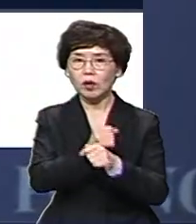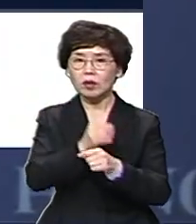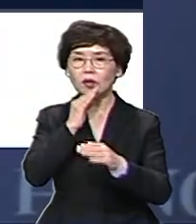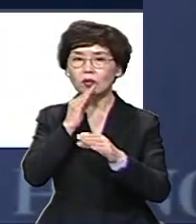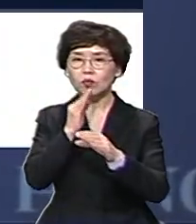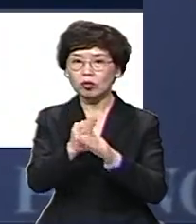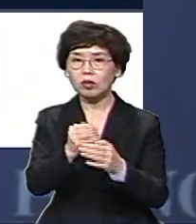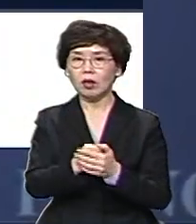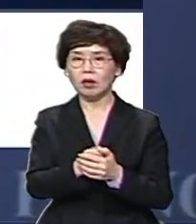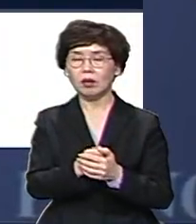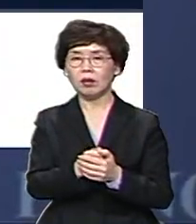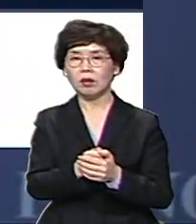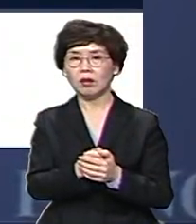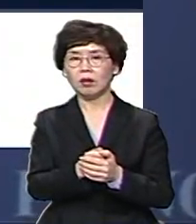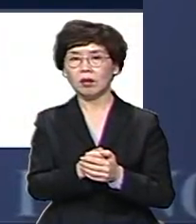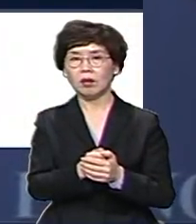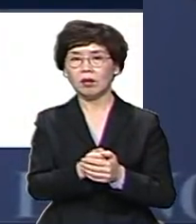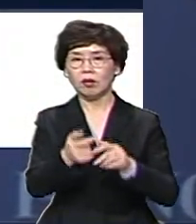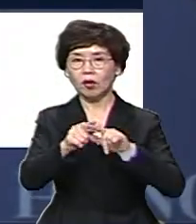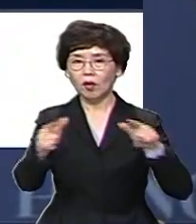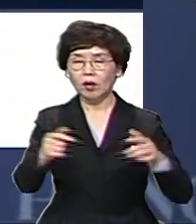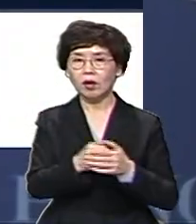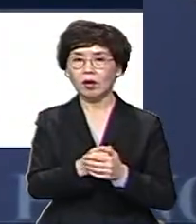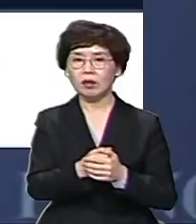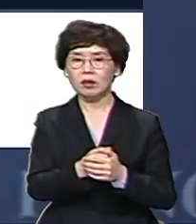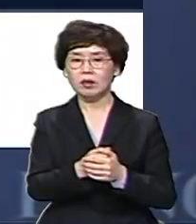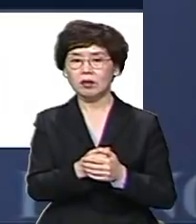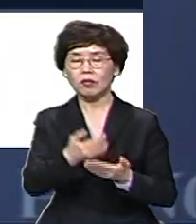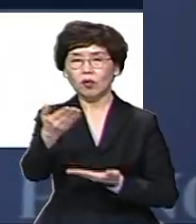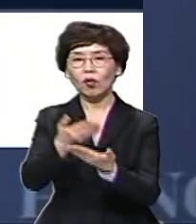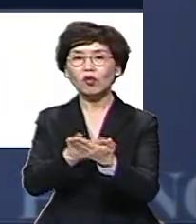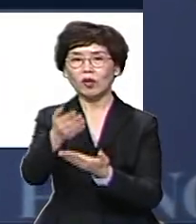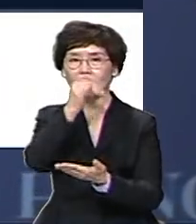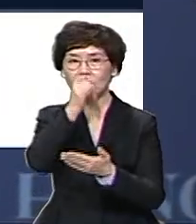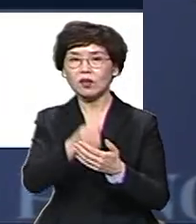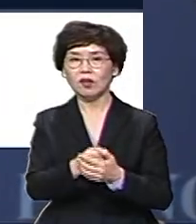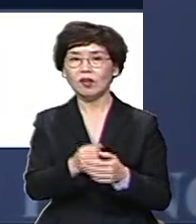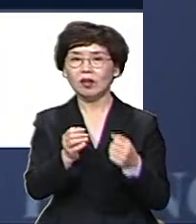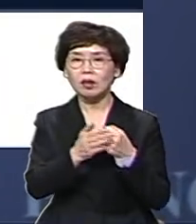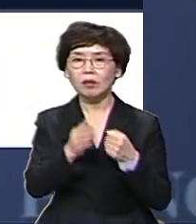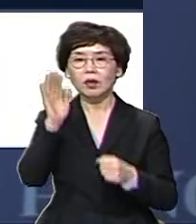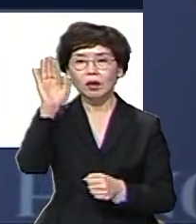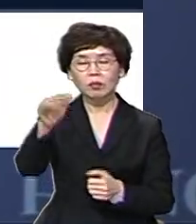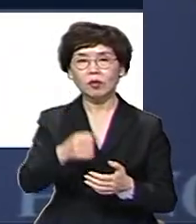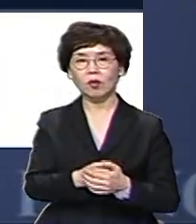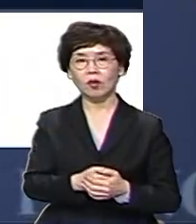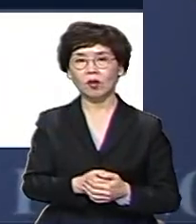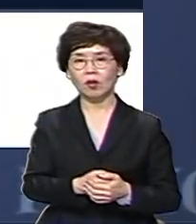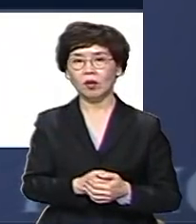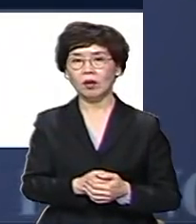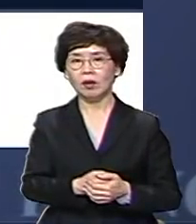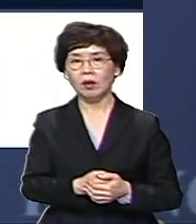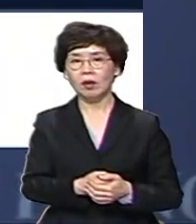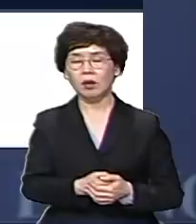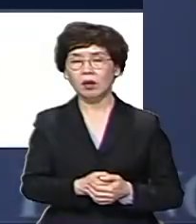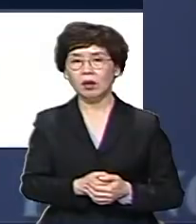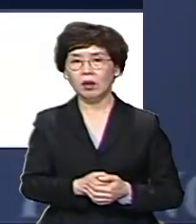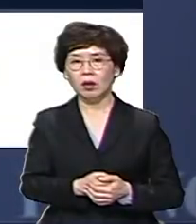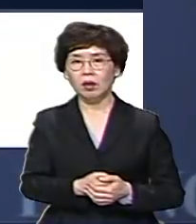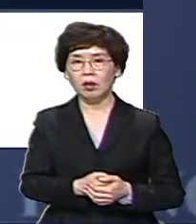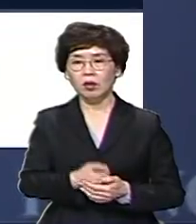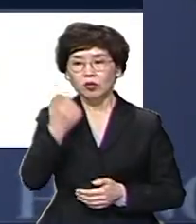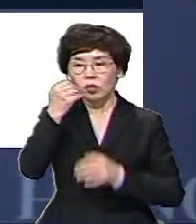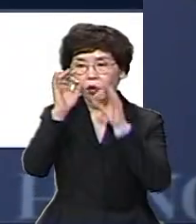어떻게 생각하십니까? 네, 중국은 북경을 하고 있기 때문에 같이 하고 있기 때문에 중국을